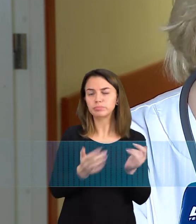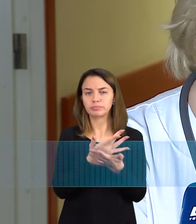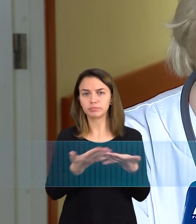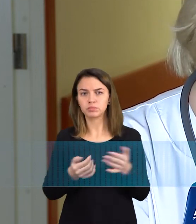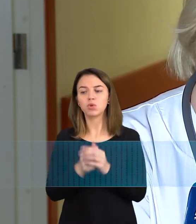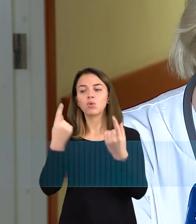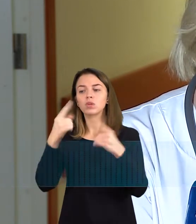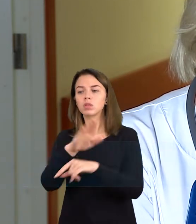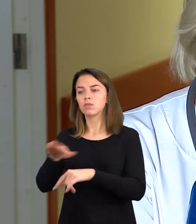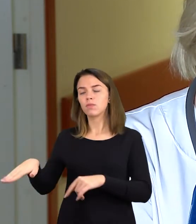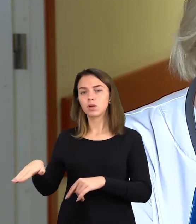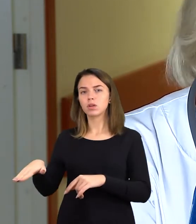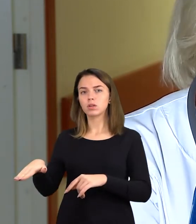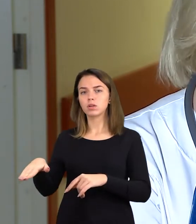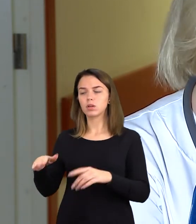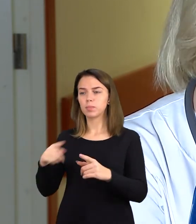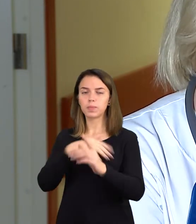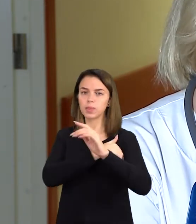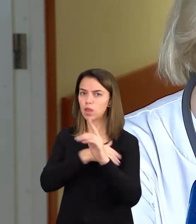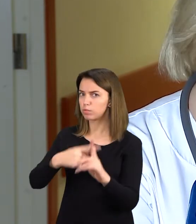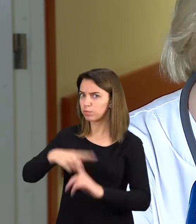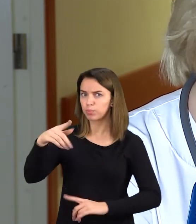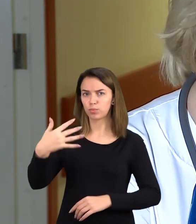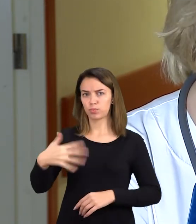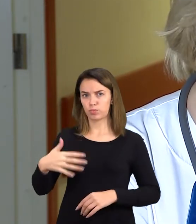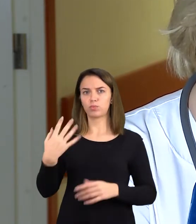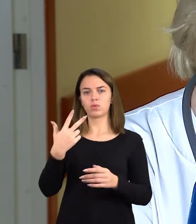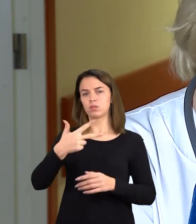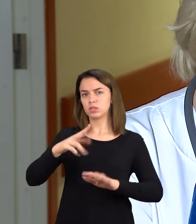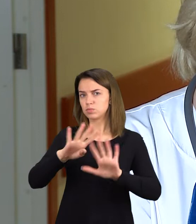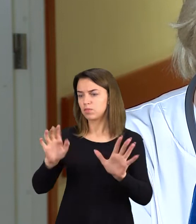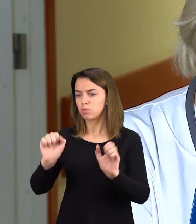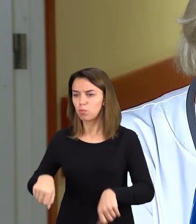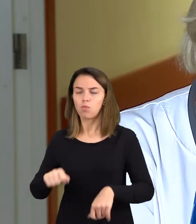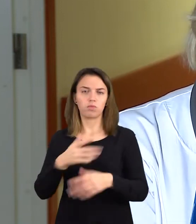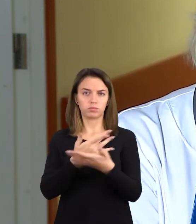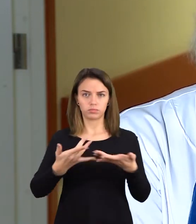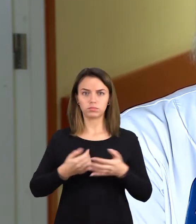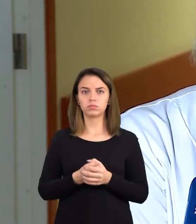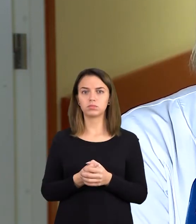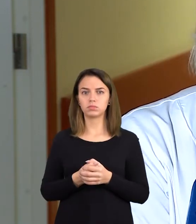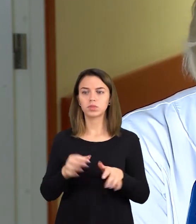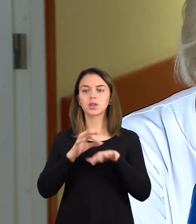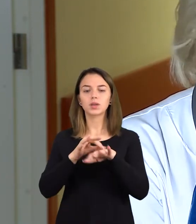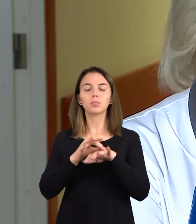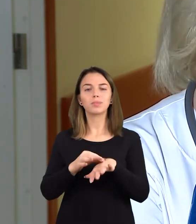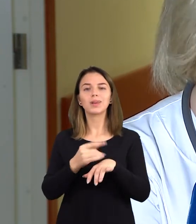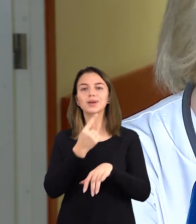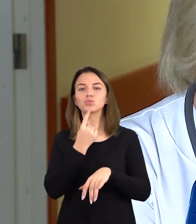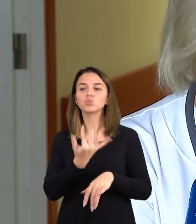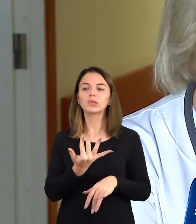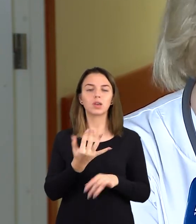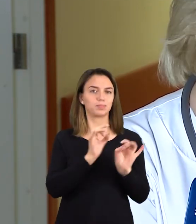viduriavimas. Kiti vaikai atkakliai karščiuoja, iki 39 viduriuoja. Tai ligos sunkumas labai